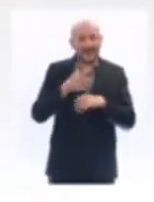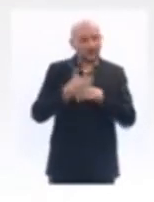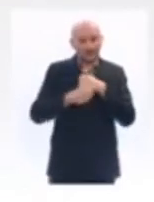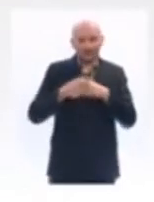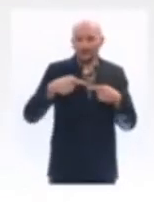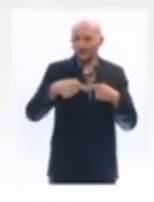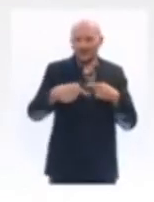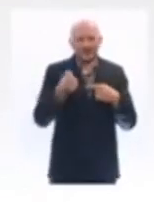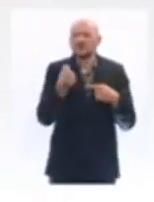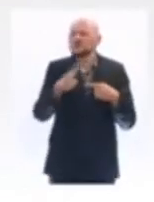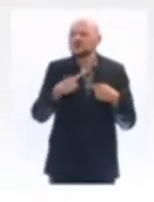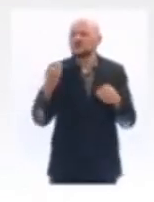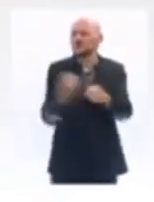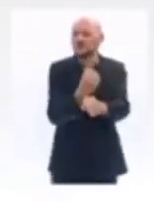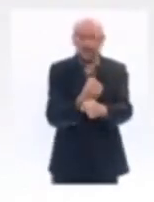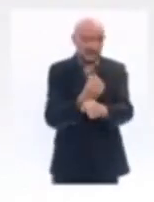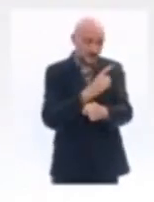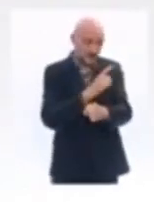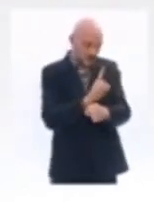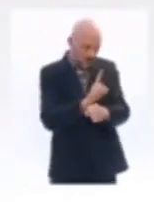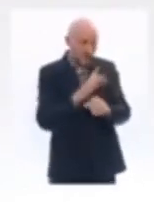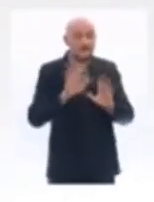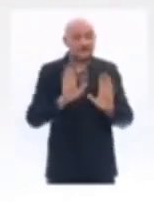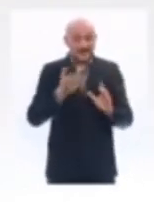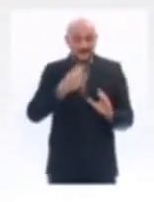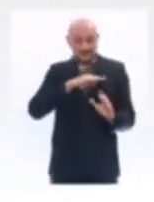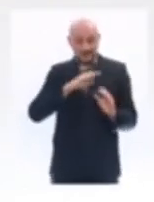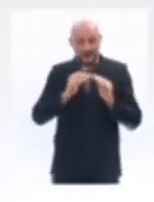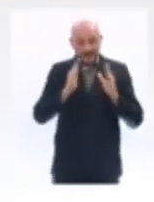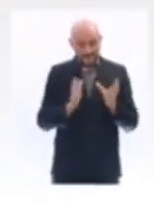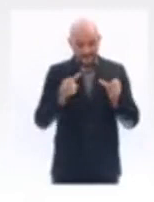plus on respecte ça, plus court ce sera.